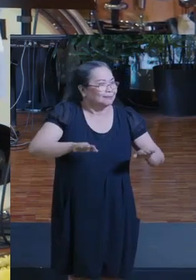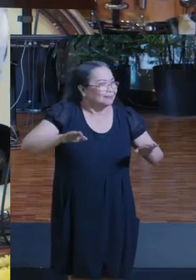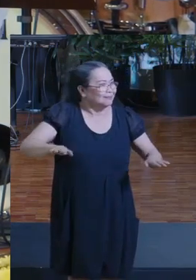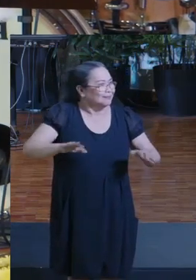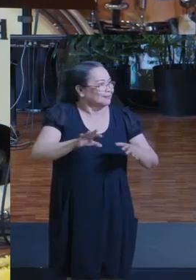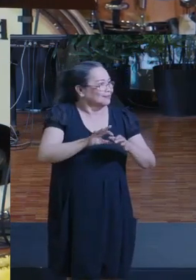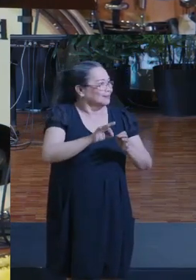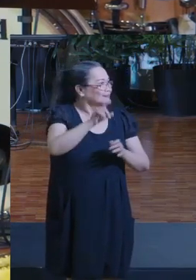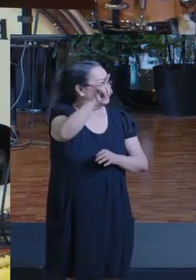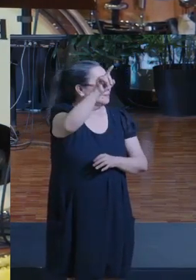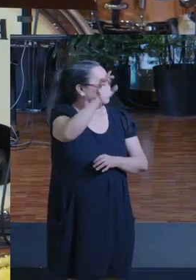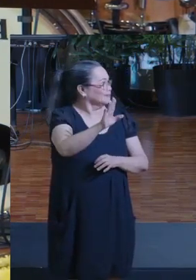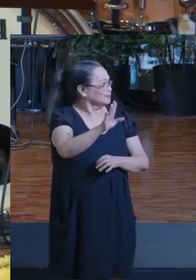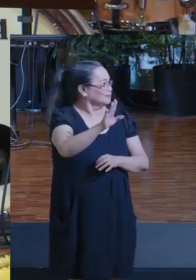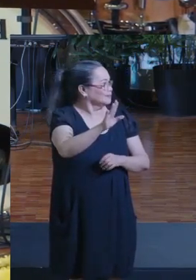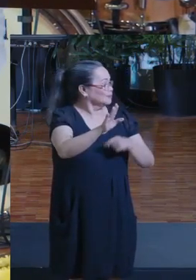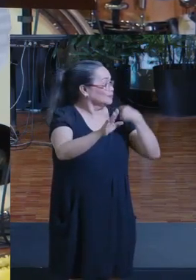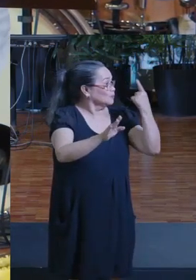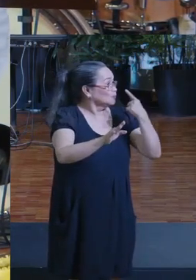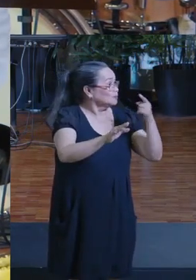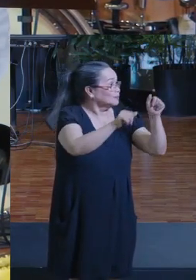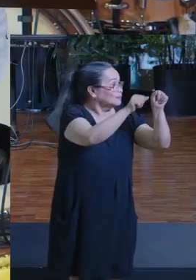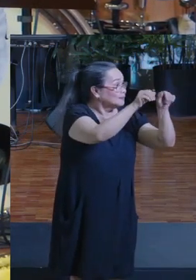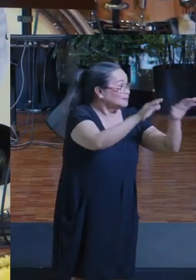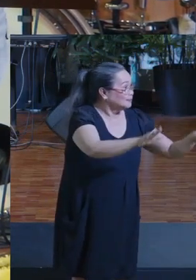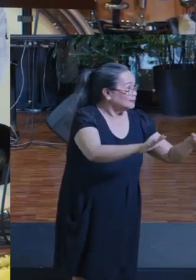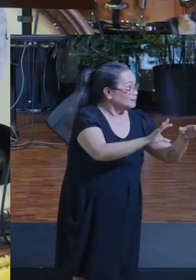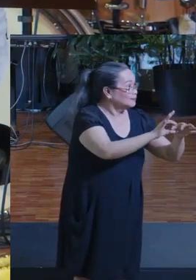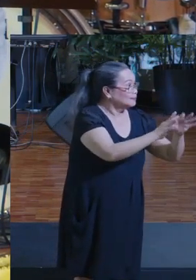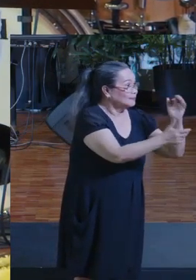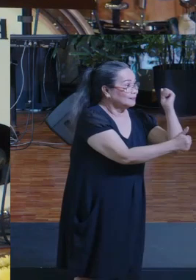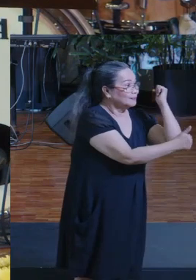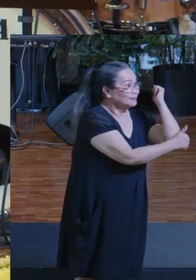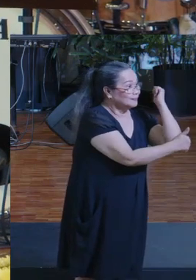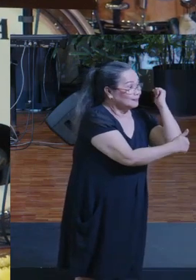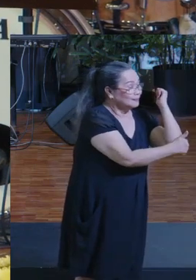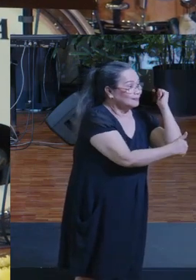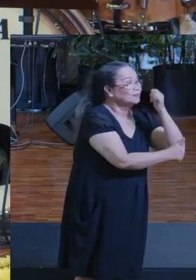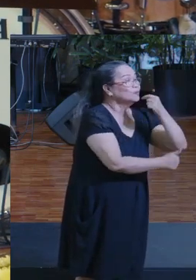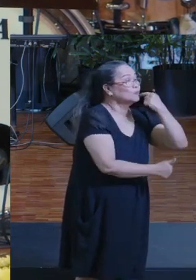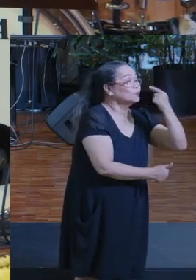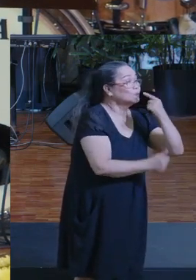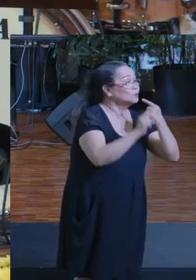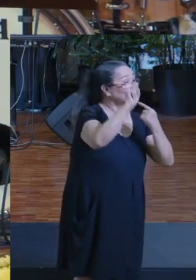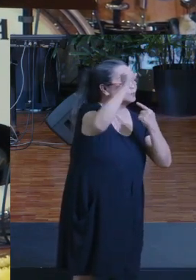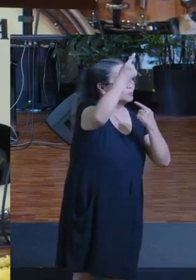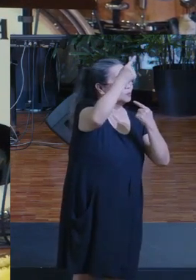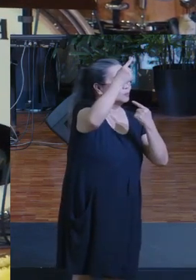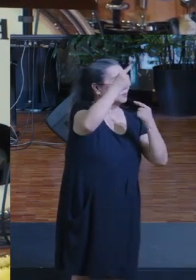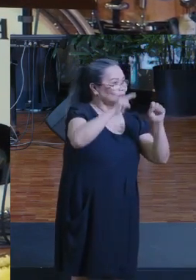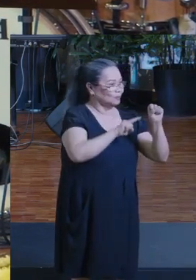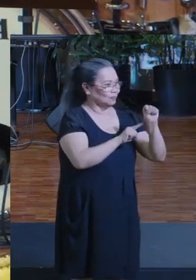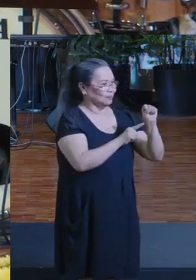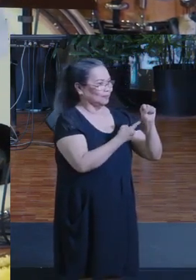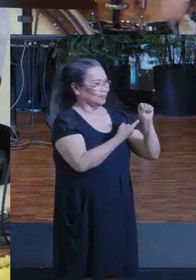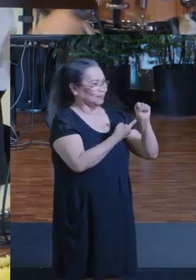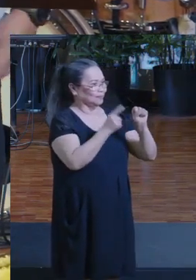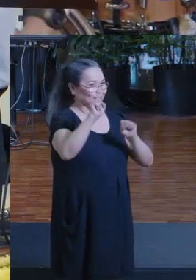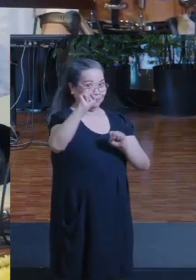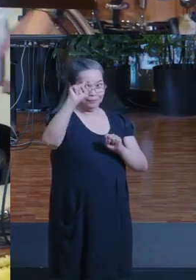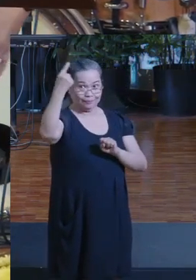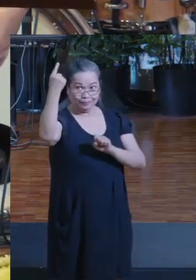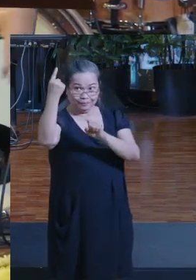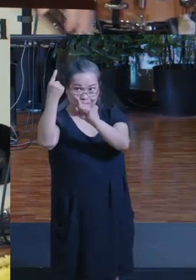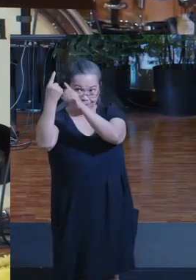faith. Kung ang lahat ng blessings ni Abraham, ang pamumuno ng lahat, ang pagiging pinuno ng